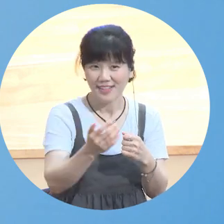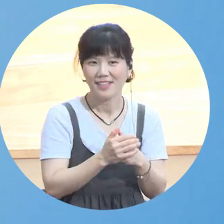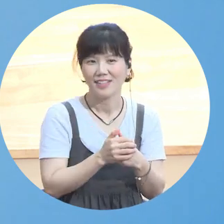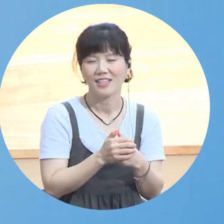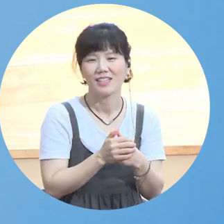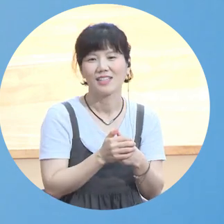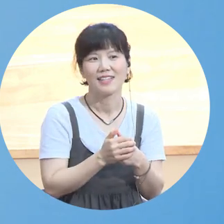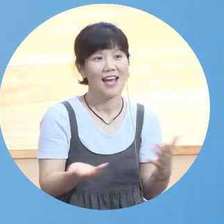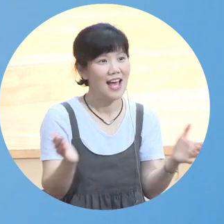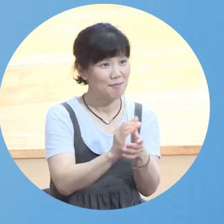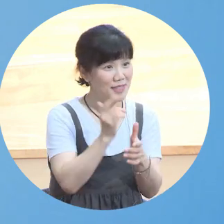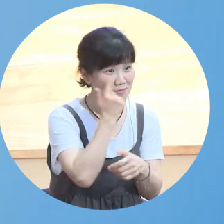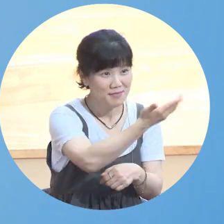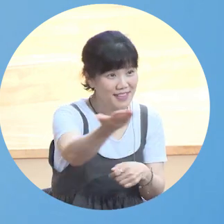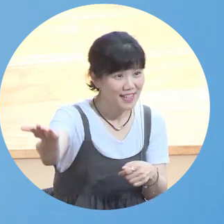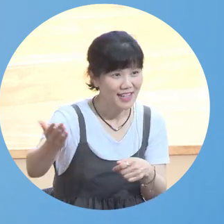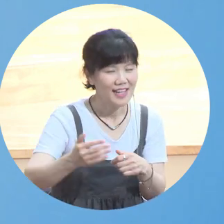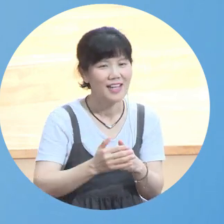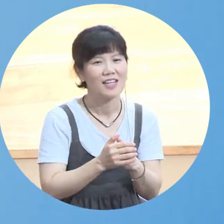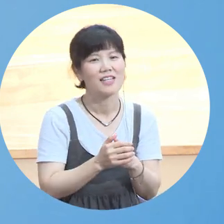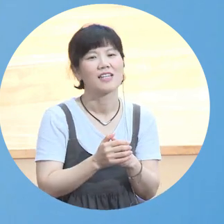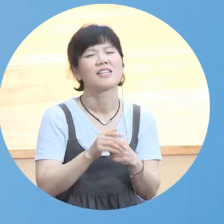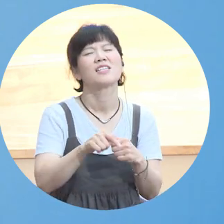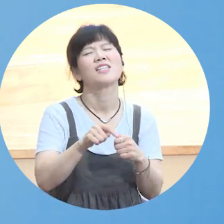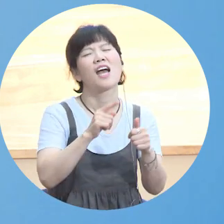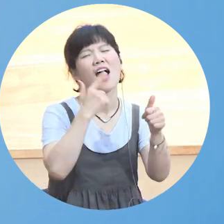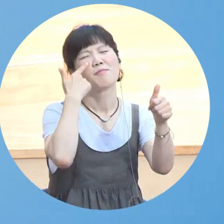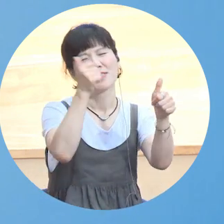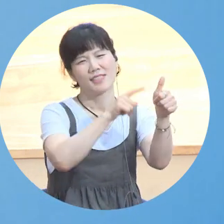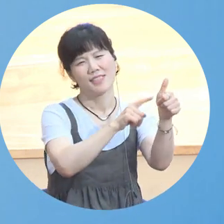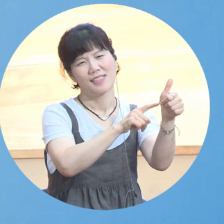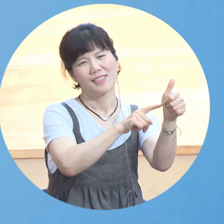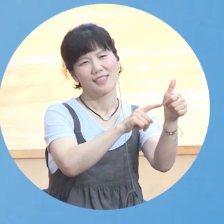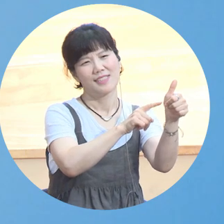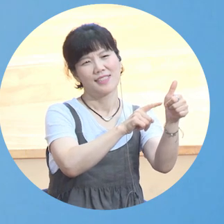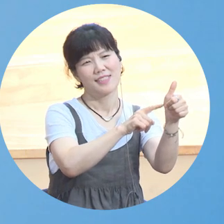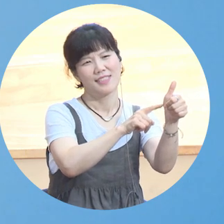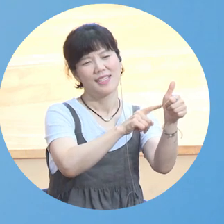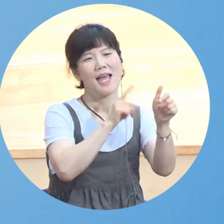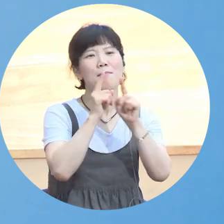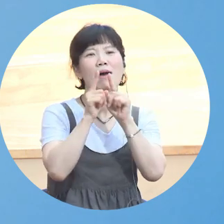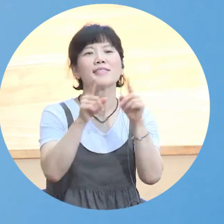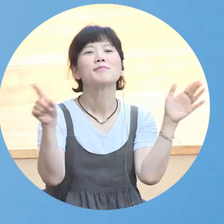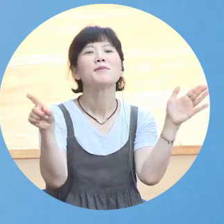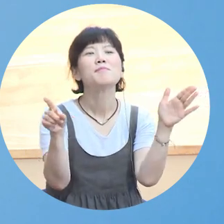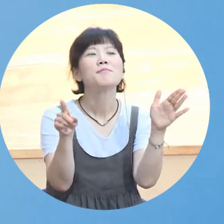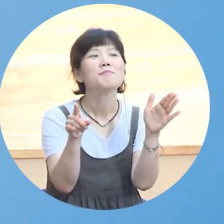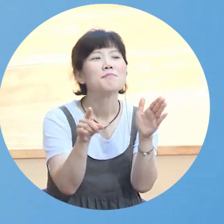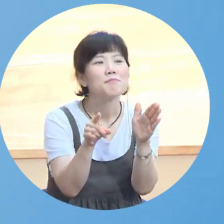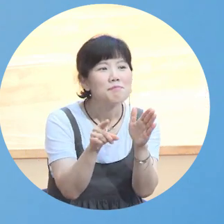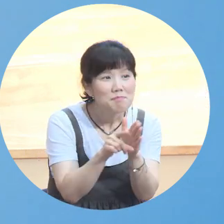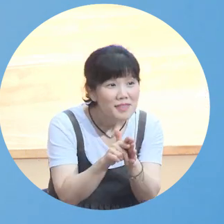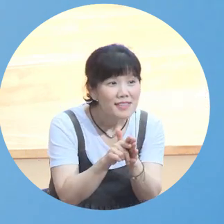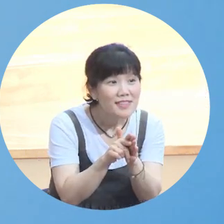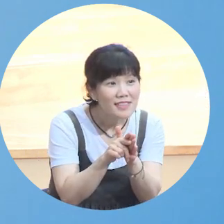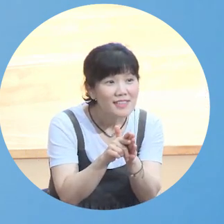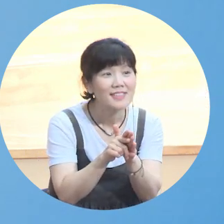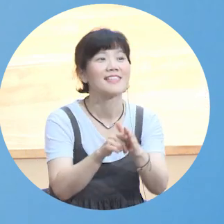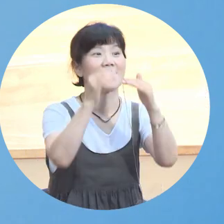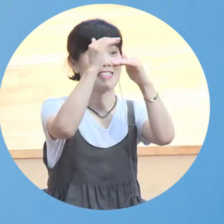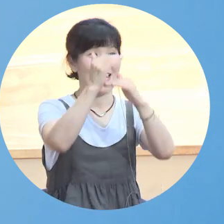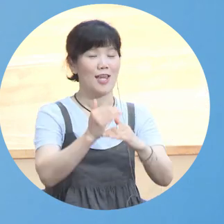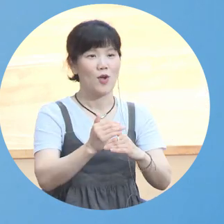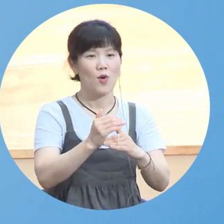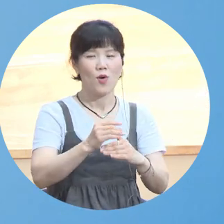여러분이 아버지가 요 어느 정도로 말씀을 믿어야 하면 여기 가나에서 가버나움 까지는 거리가 좀 있습니다